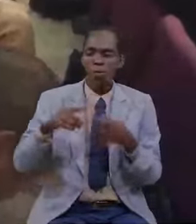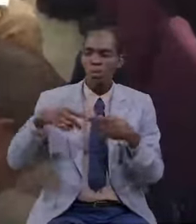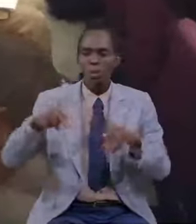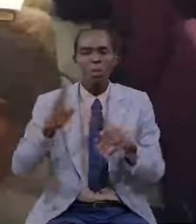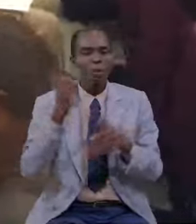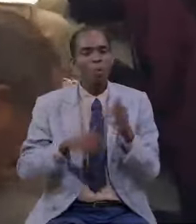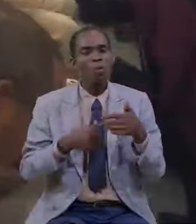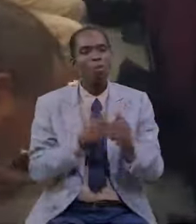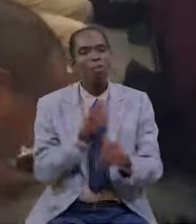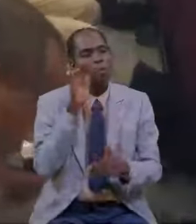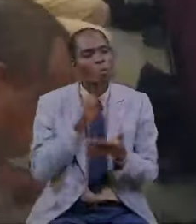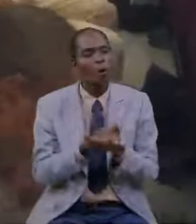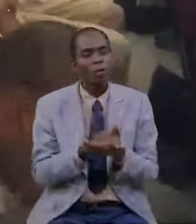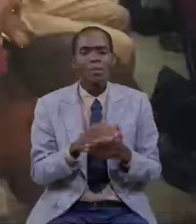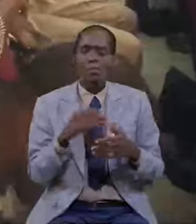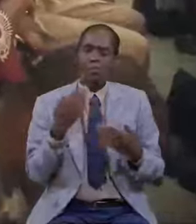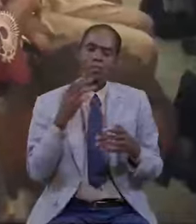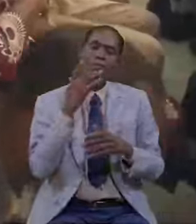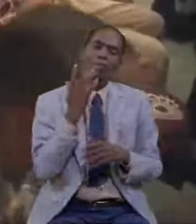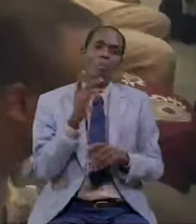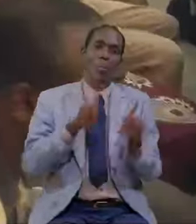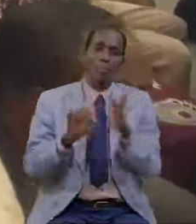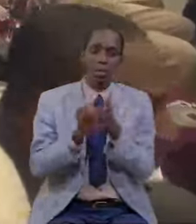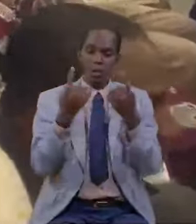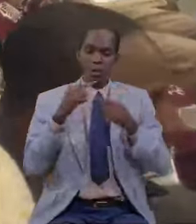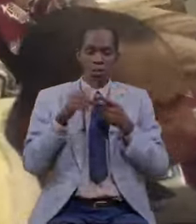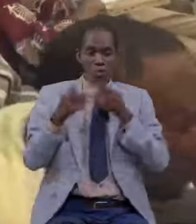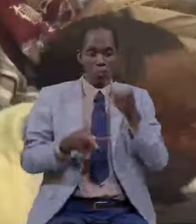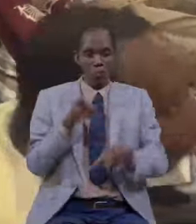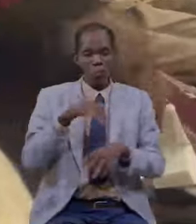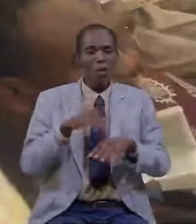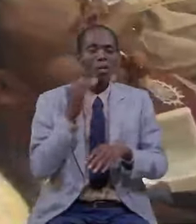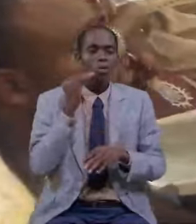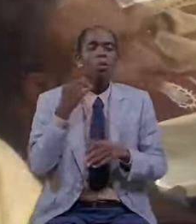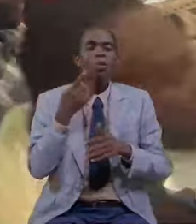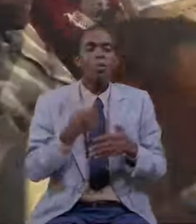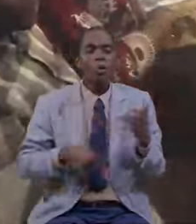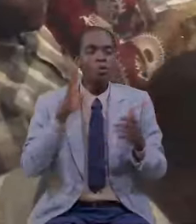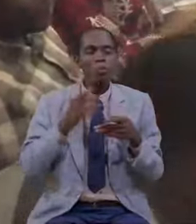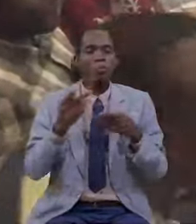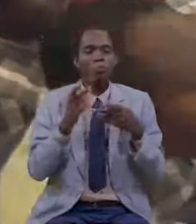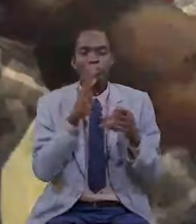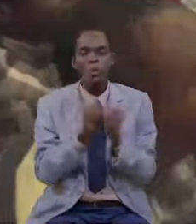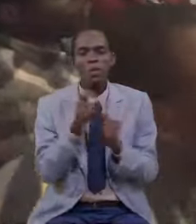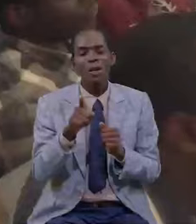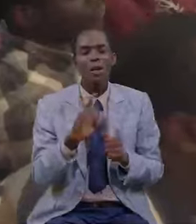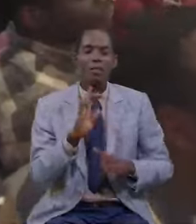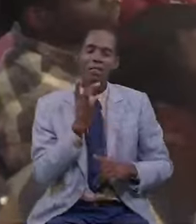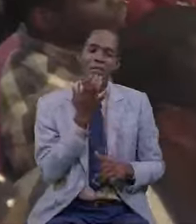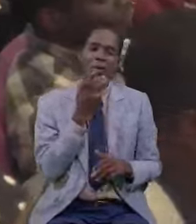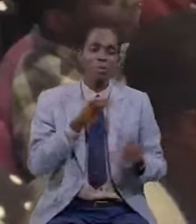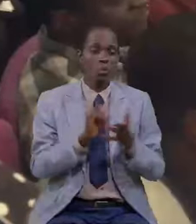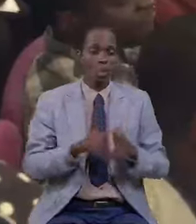vos proches qui sont venus vous visiter, sur quiconque se réfugie dans ta maison. La grâce,